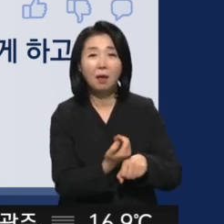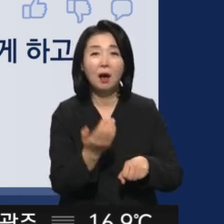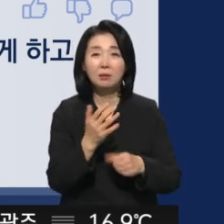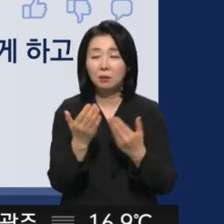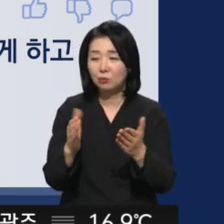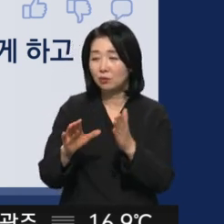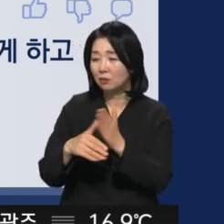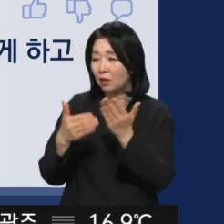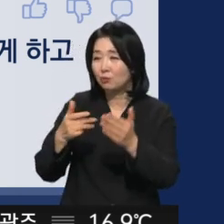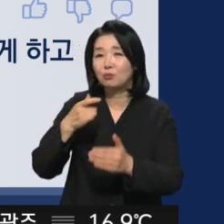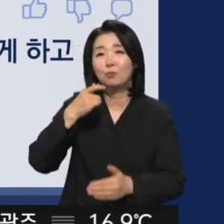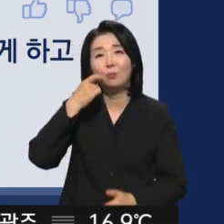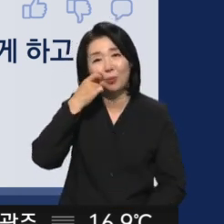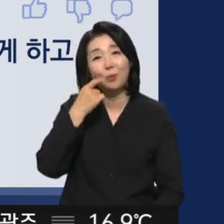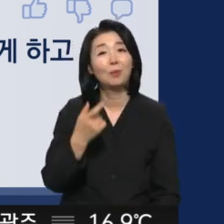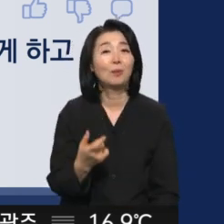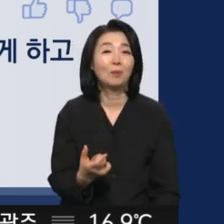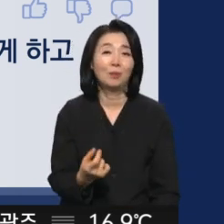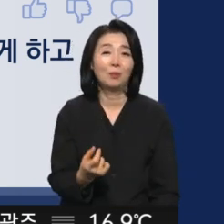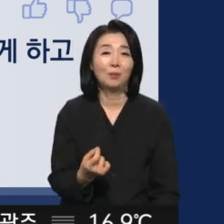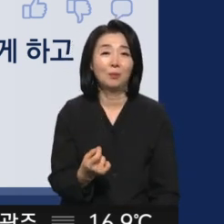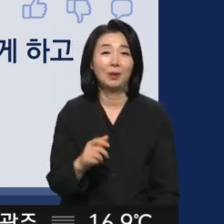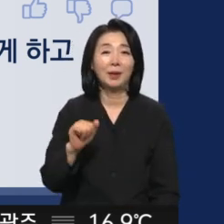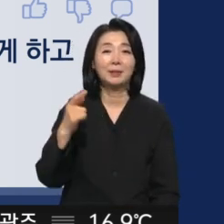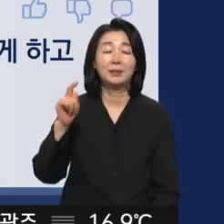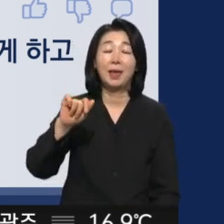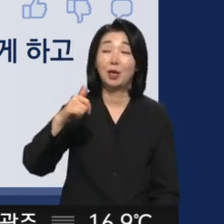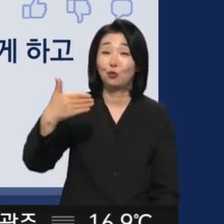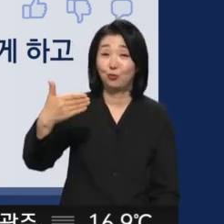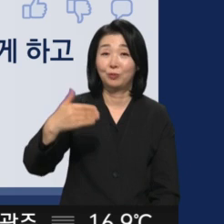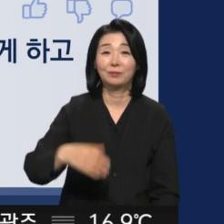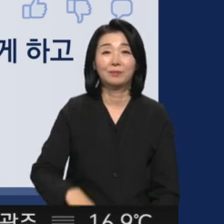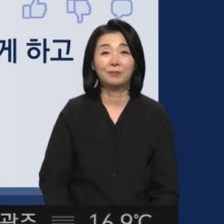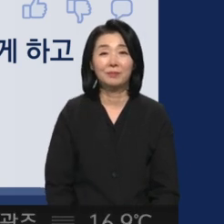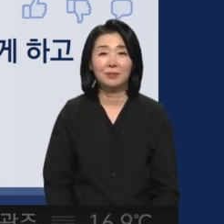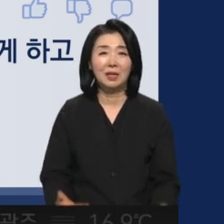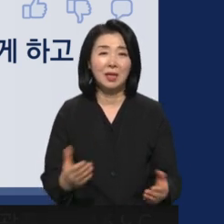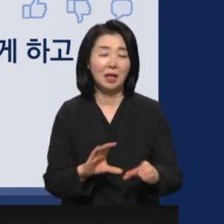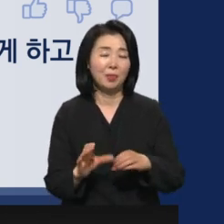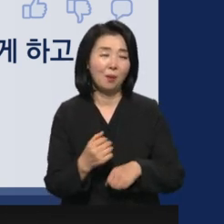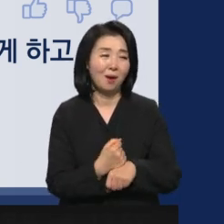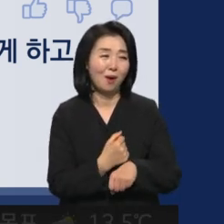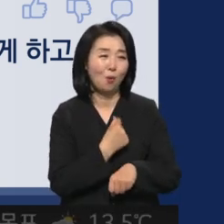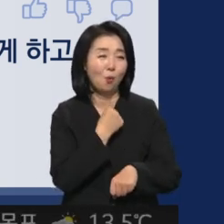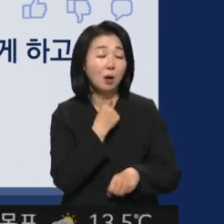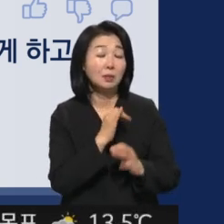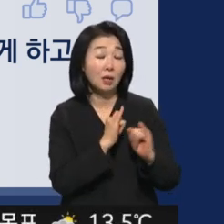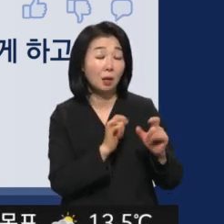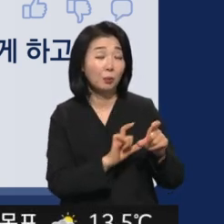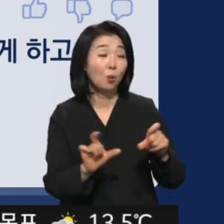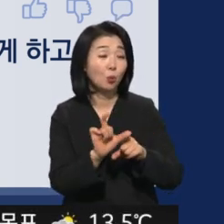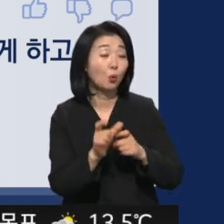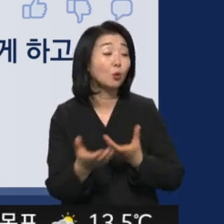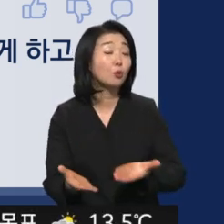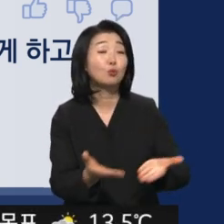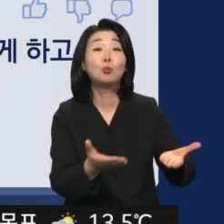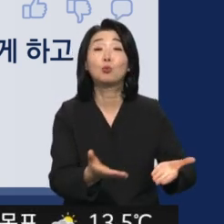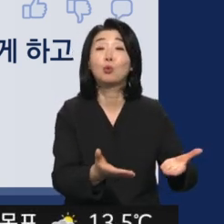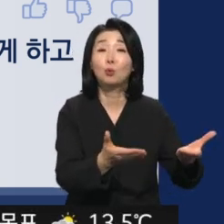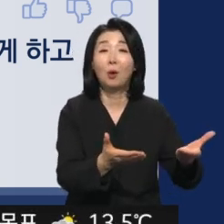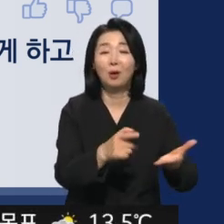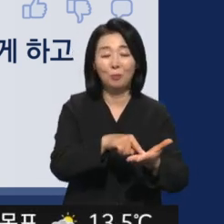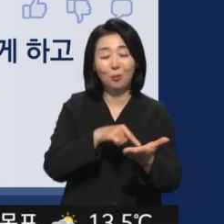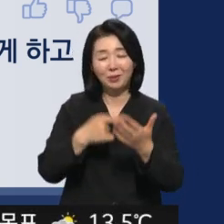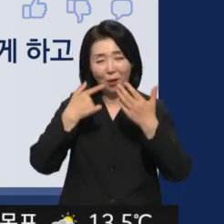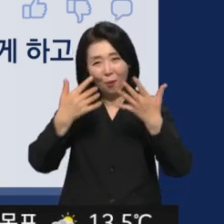때 못 쉰다는 거다라고 하셨고요. STA군님, 일을 더 하겠다는 사람 얼마든지 더 할 수 있게 하고 그에 대한